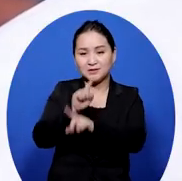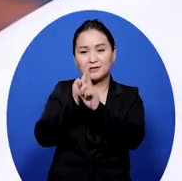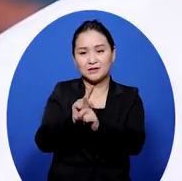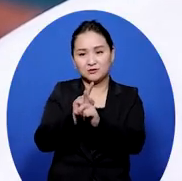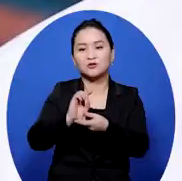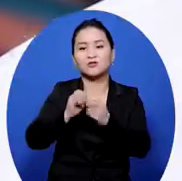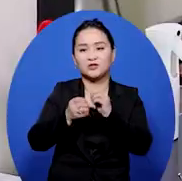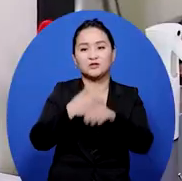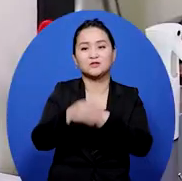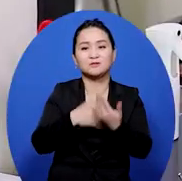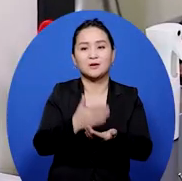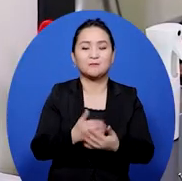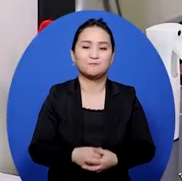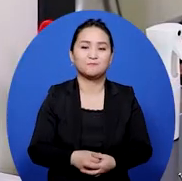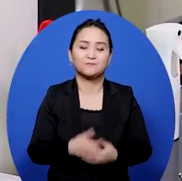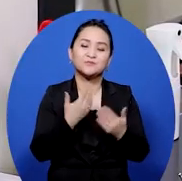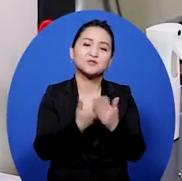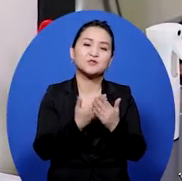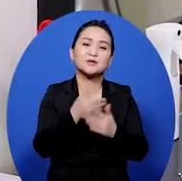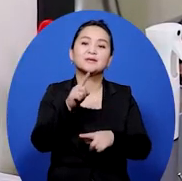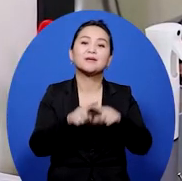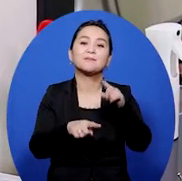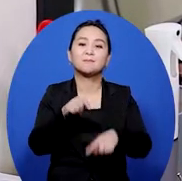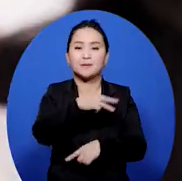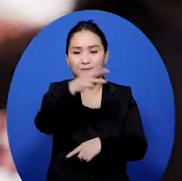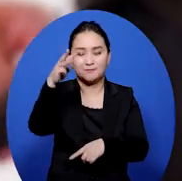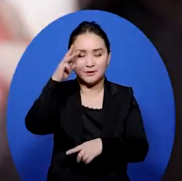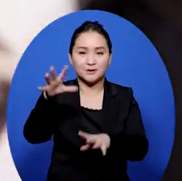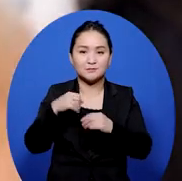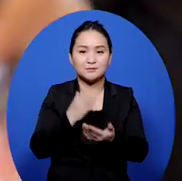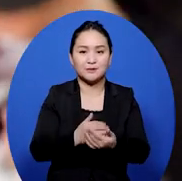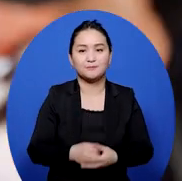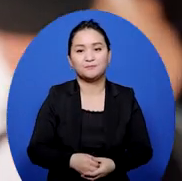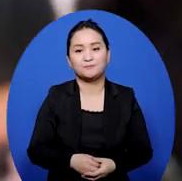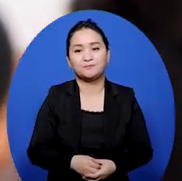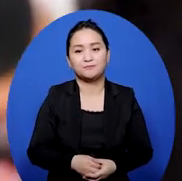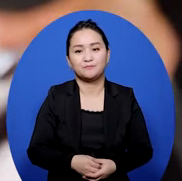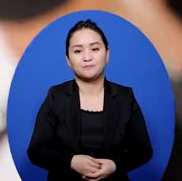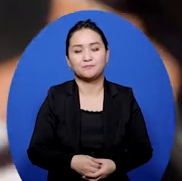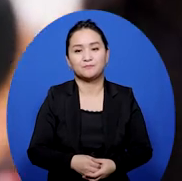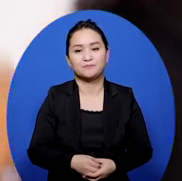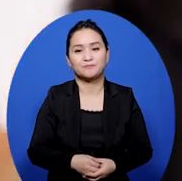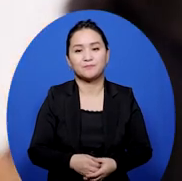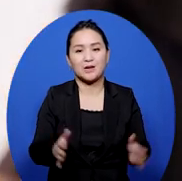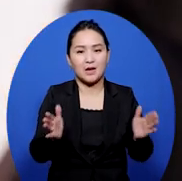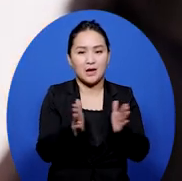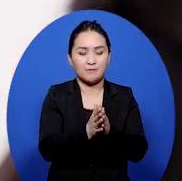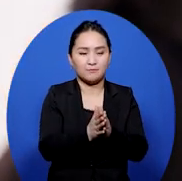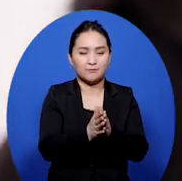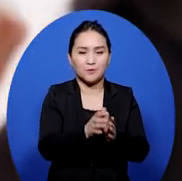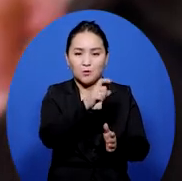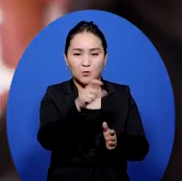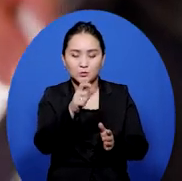энийг хэрэгжүүлээ явчих. Аа. За, жишээ нь ямар ямар мэдлэг олж авсан? Ямар үн цэнийг олж авсан?